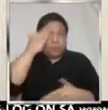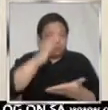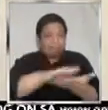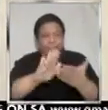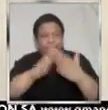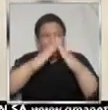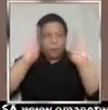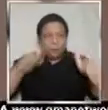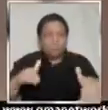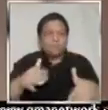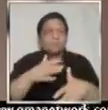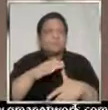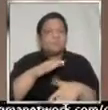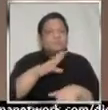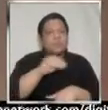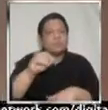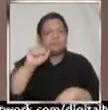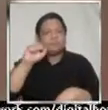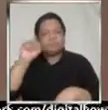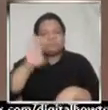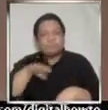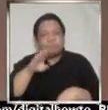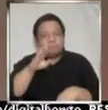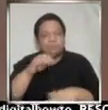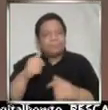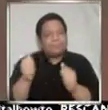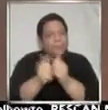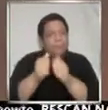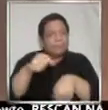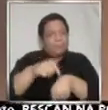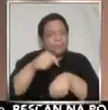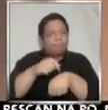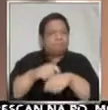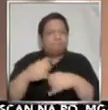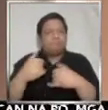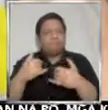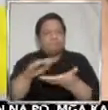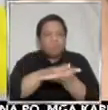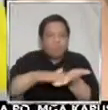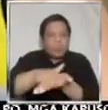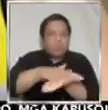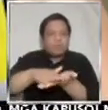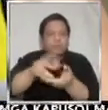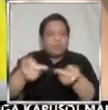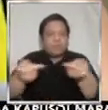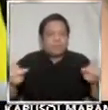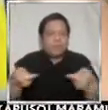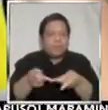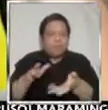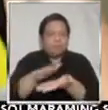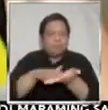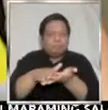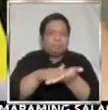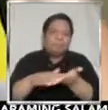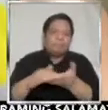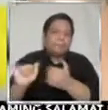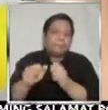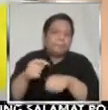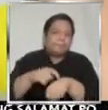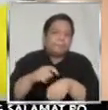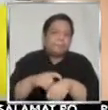na si Sam-Sam. Nagiging bonding time pa nga nila ang paghuhugas ng pinggan. Kaya po mga double kids, huwag niyo